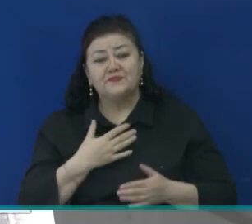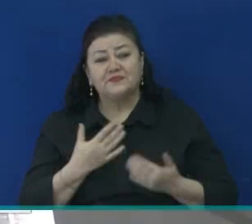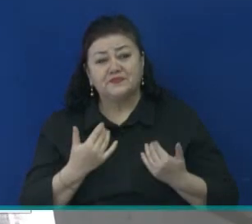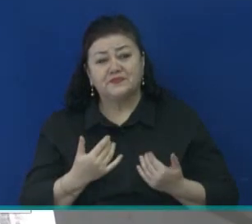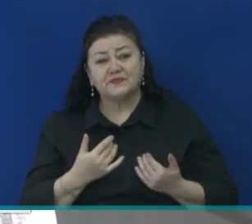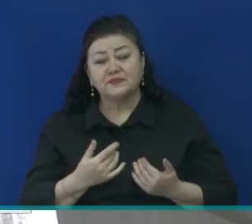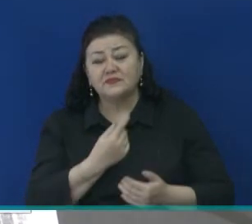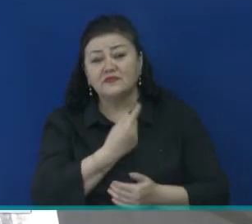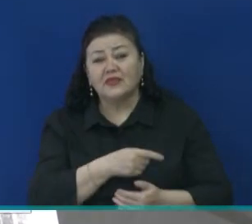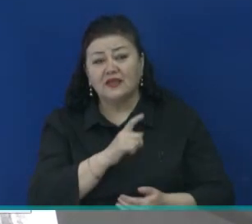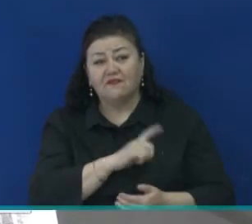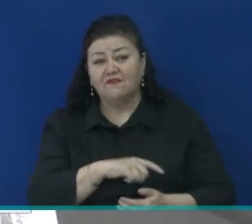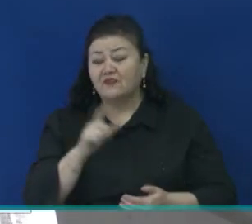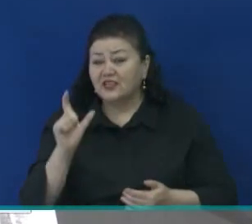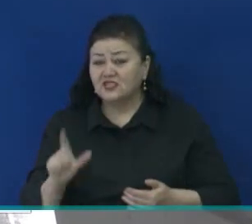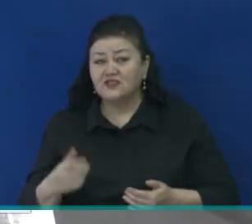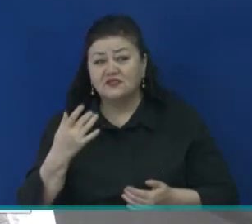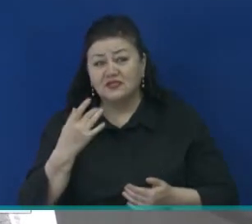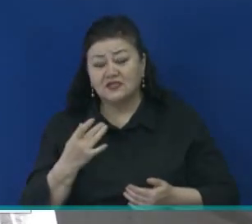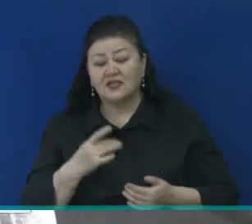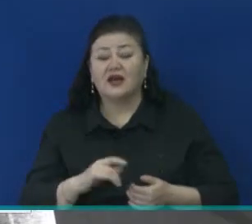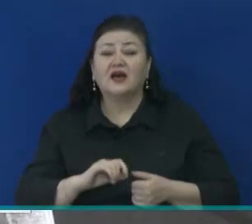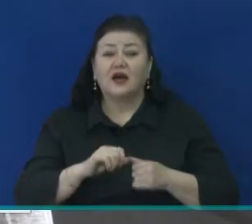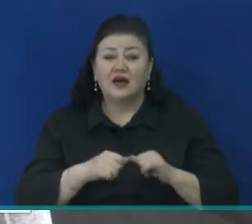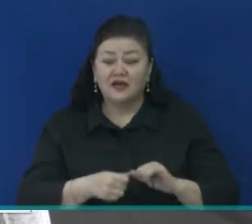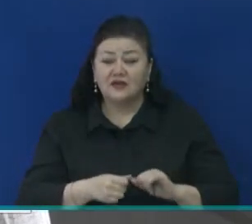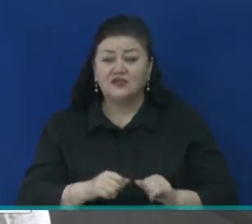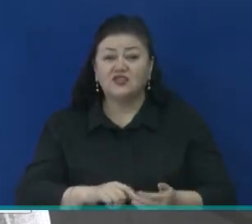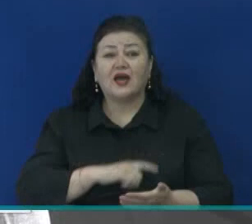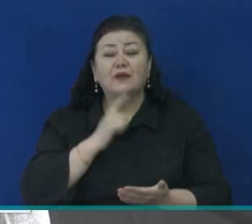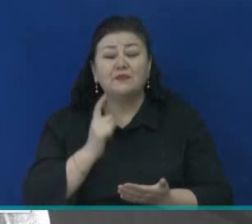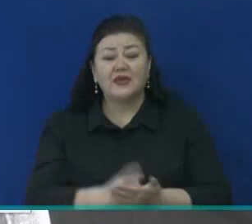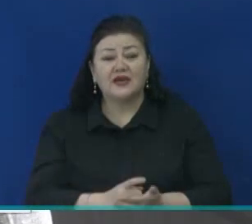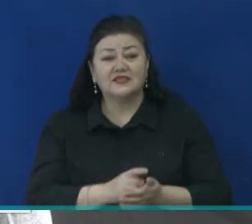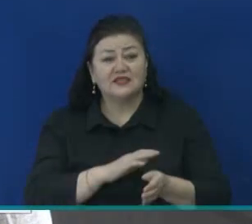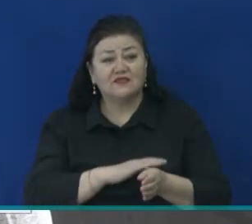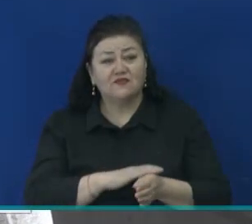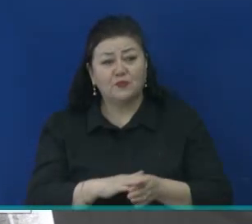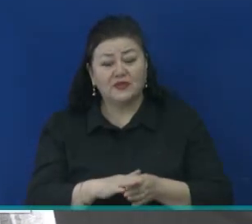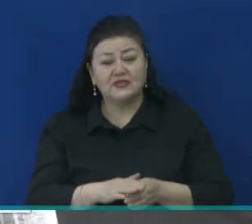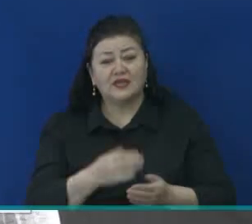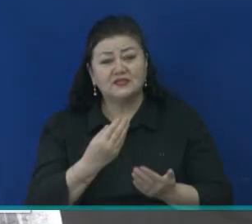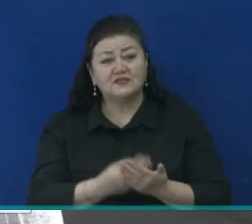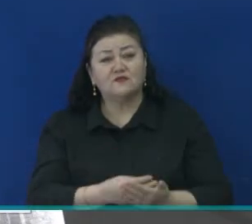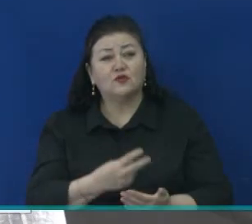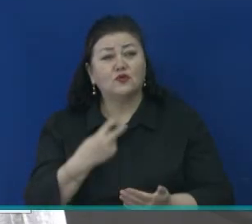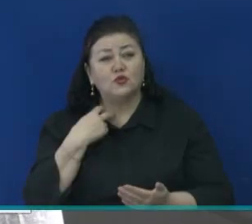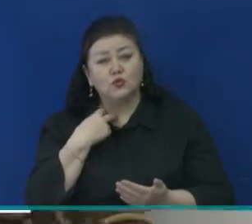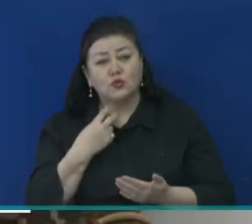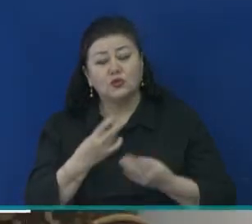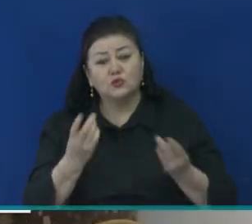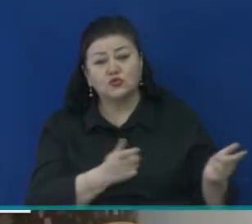Өйткені дәрігерлер әрдайым әртүрлі әскери әрекеттерге қатысуы тиіс. Қауіпті жағдайларда әскери адамдар ғана емес, дәрігерлер де дайын болуы